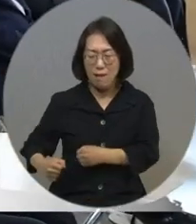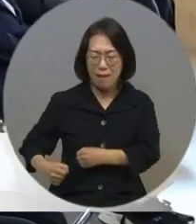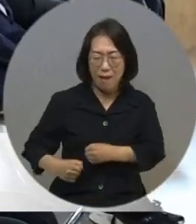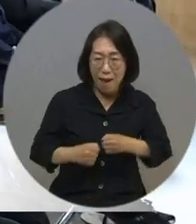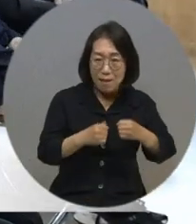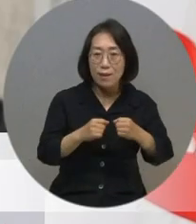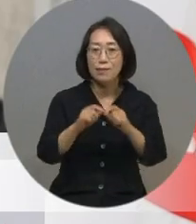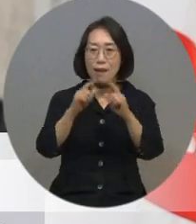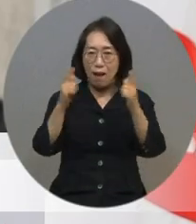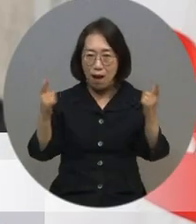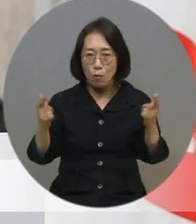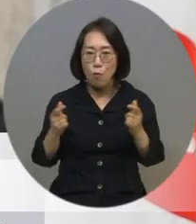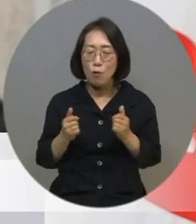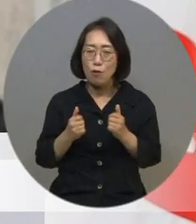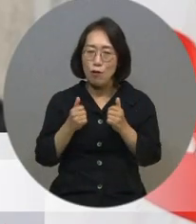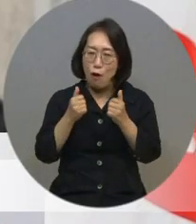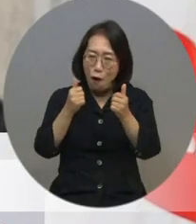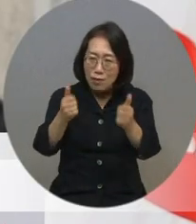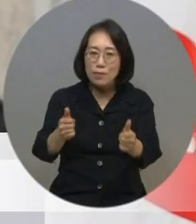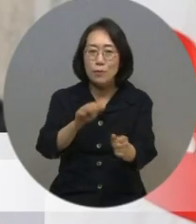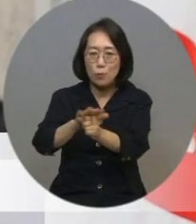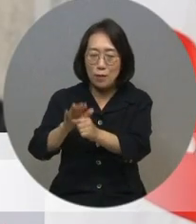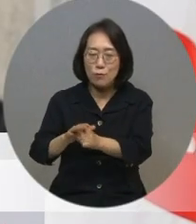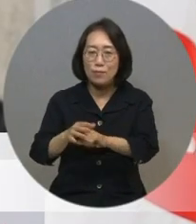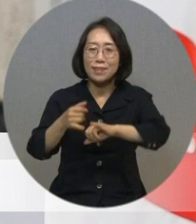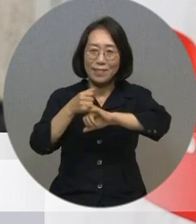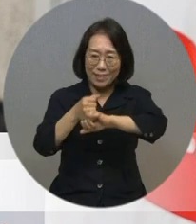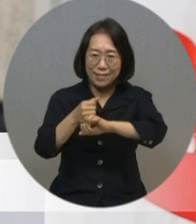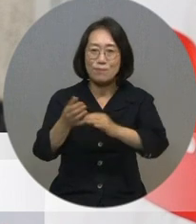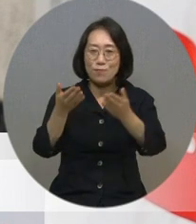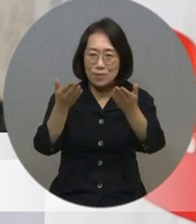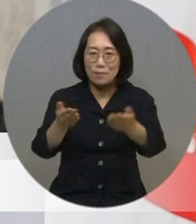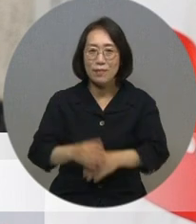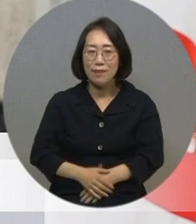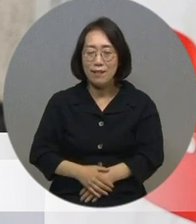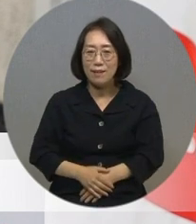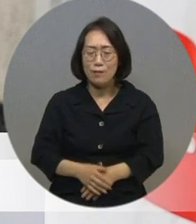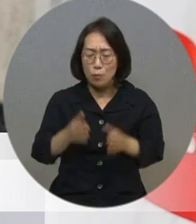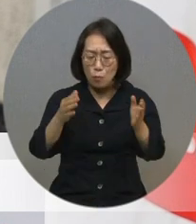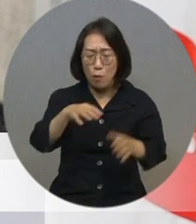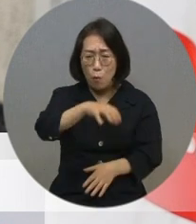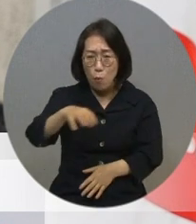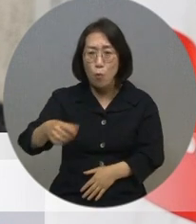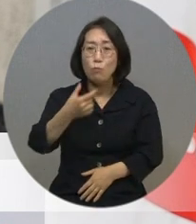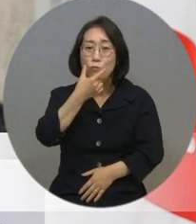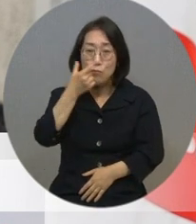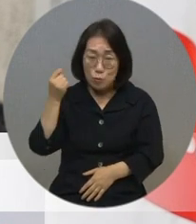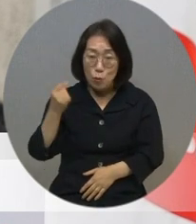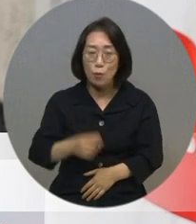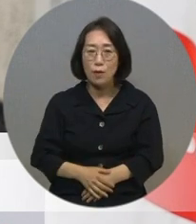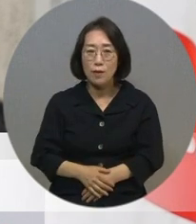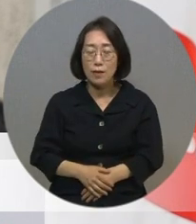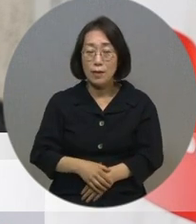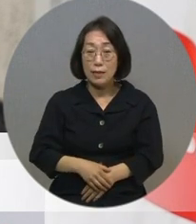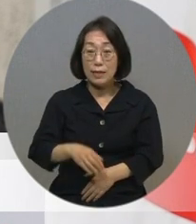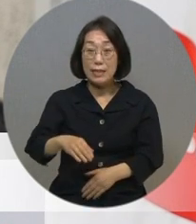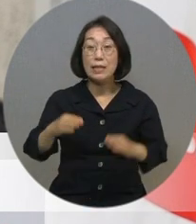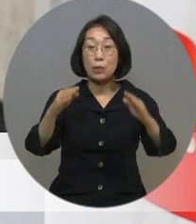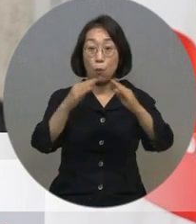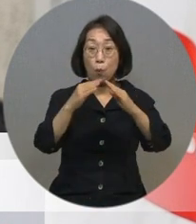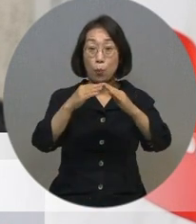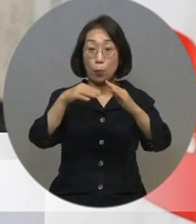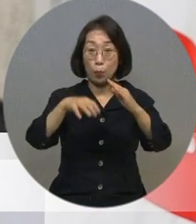않고 좀 더 열심히 하겠다는 다짐의 말씀을 들어봅니다. 그동안 공간이 많이 부족했었을 건데 오늘의